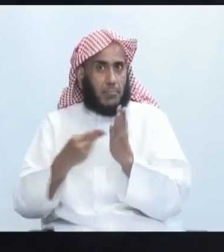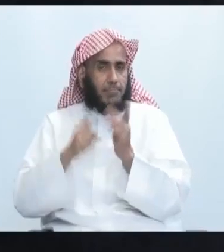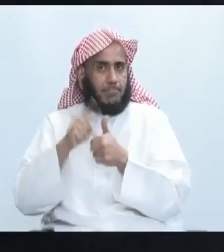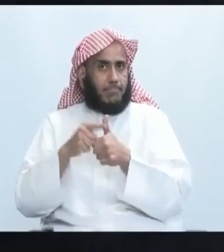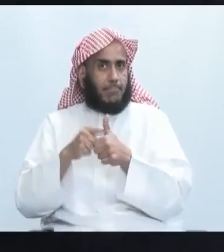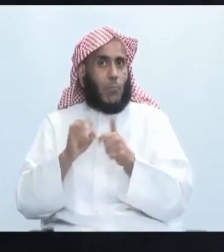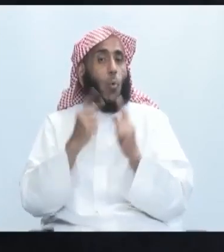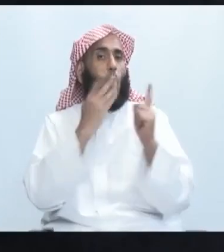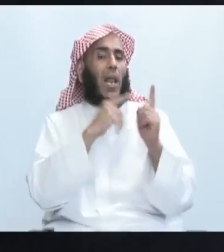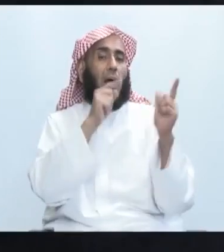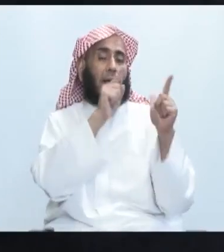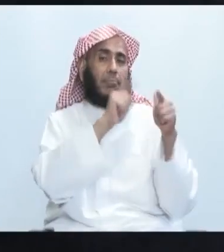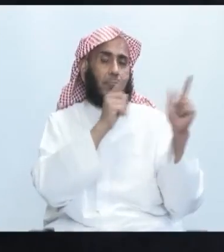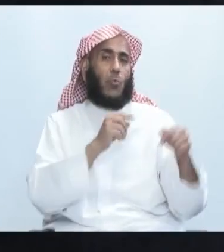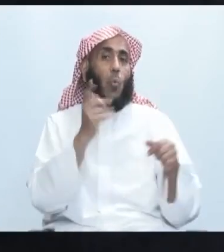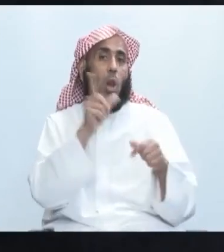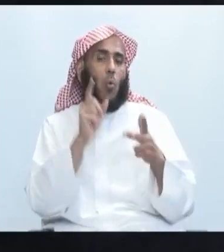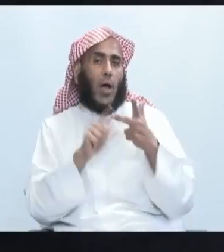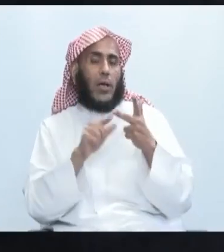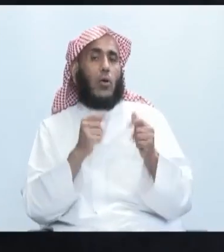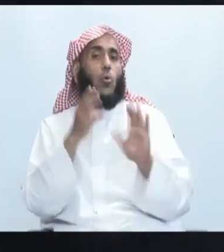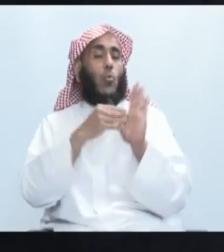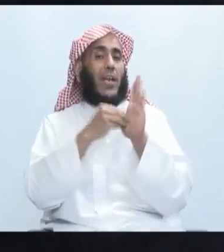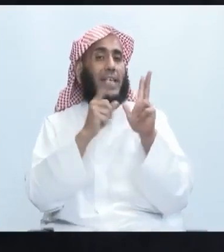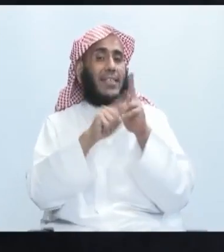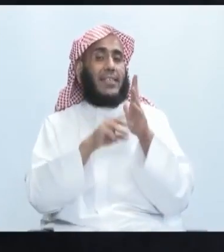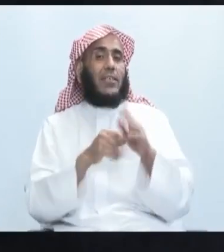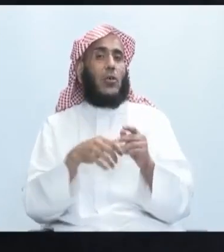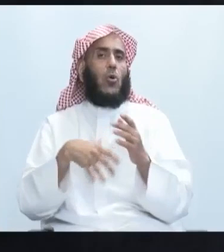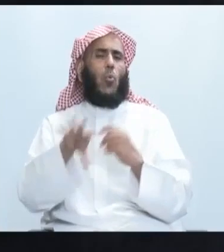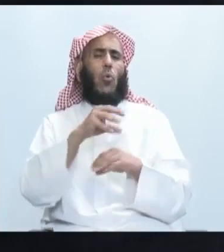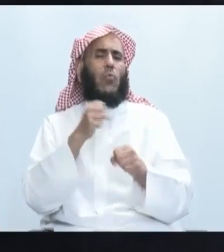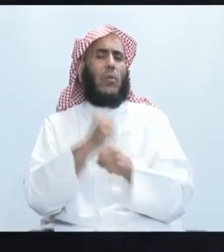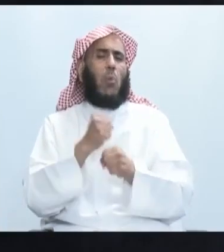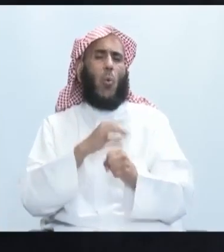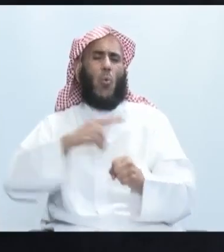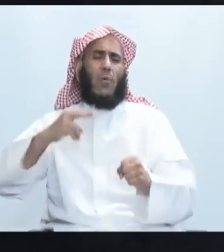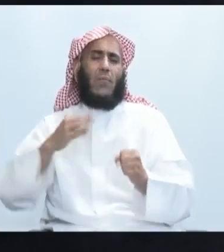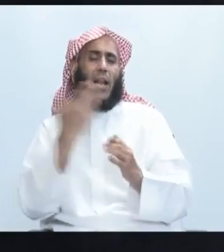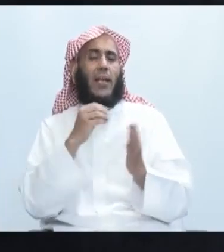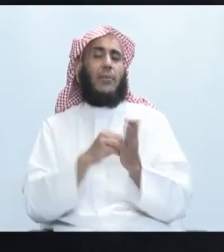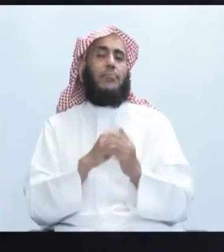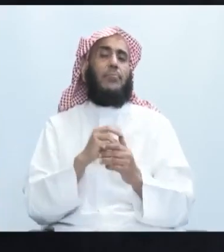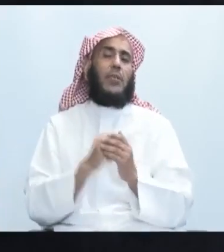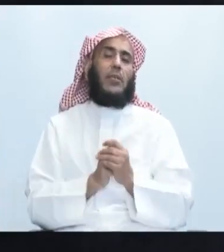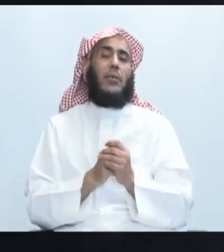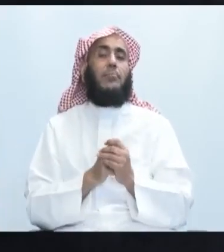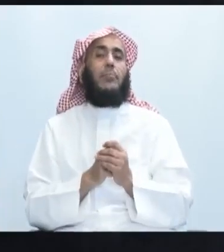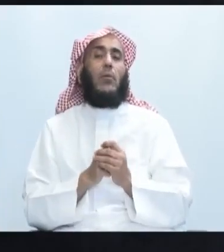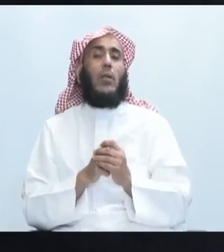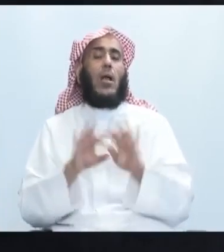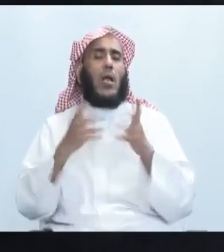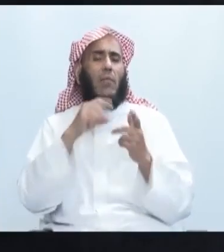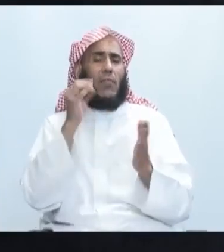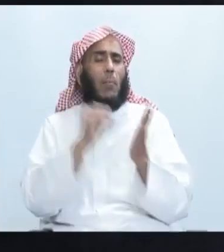والكاتب والقارئ واللغه والنص وظروف الموقف القرائي ظروف الموقف القرائي كيف